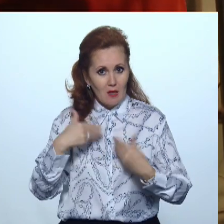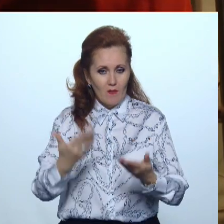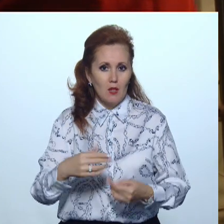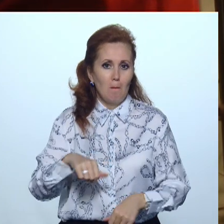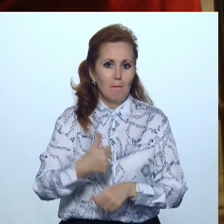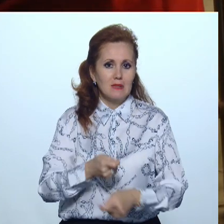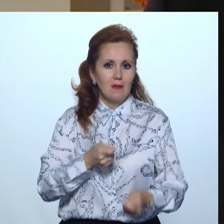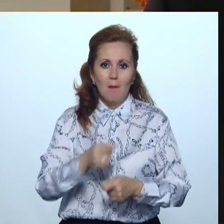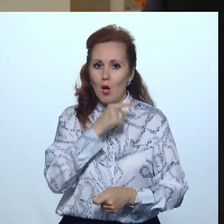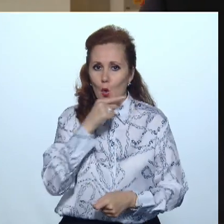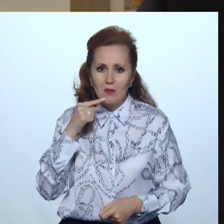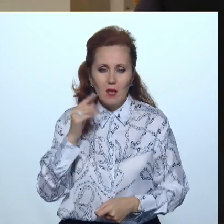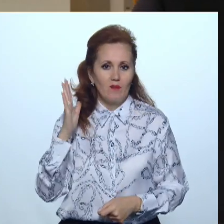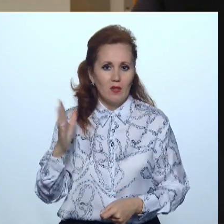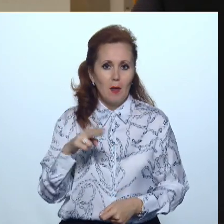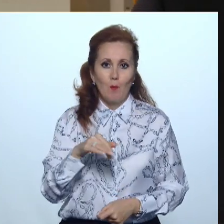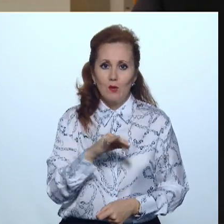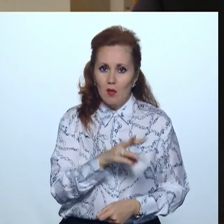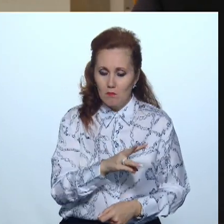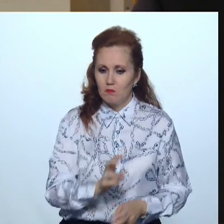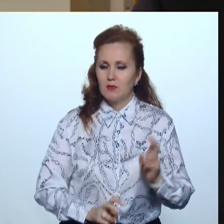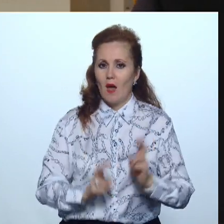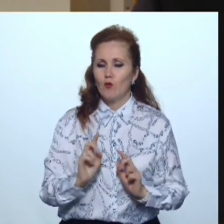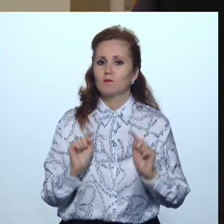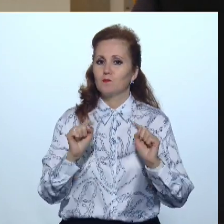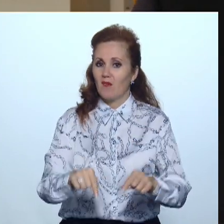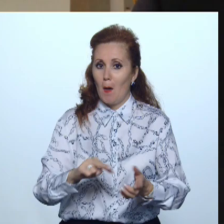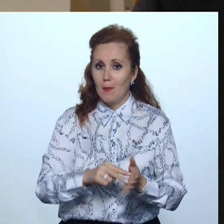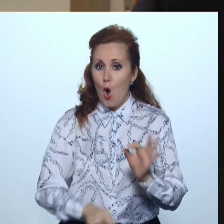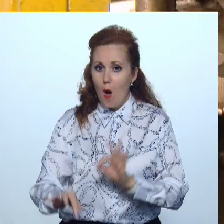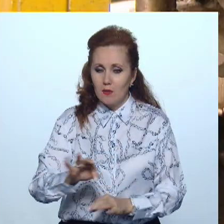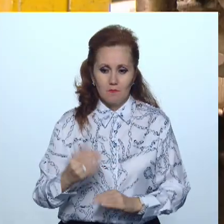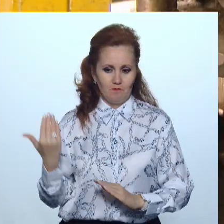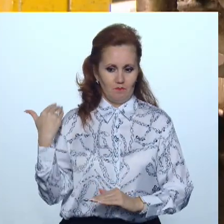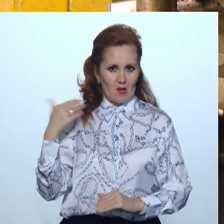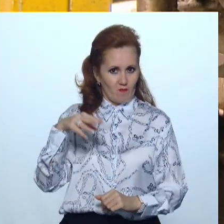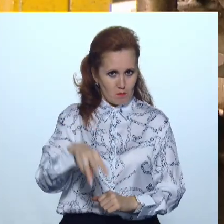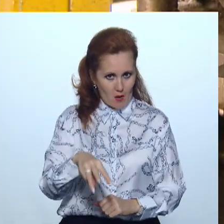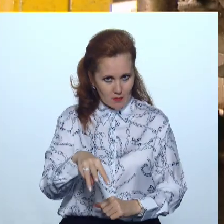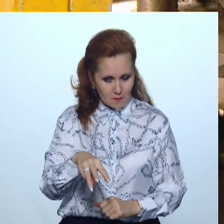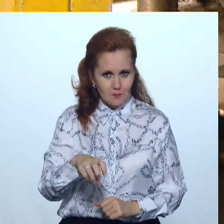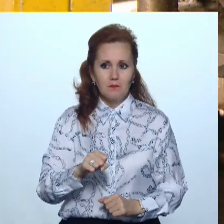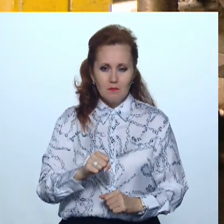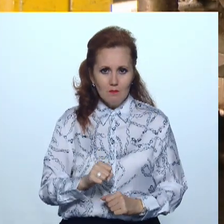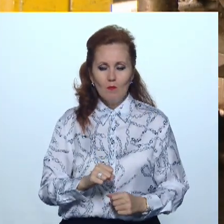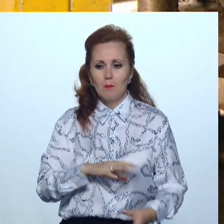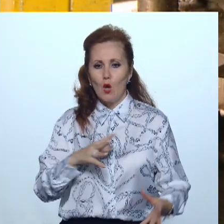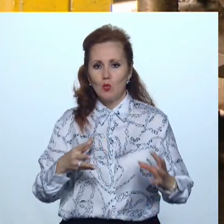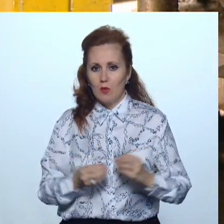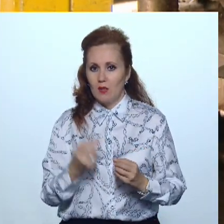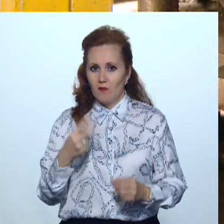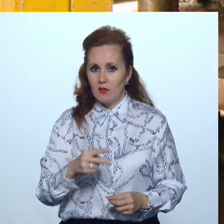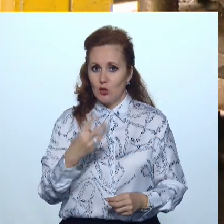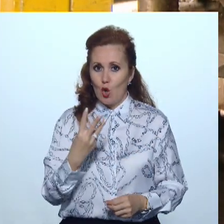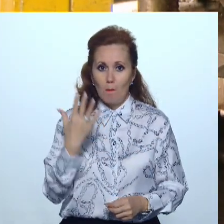президентом России Владимиром Путиным. Завод вступил в проект в марте этого года. Результаты – это порядка